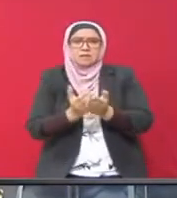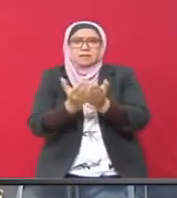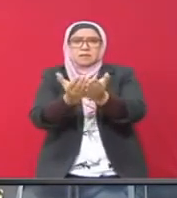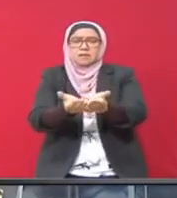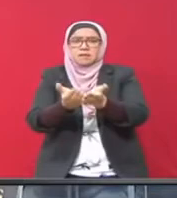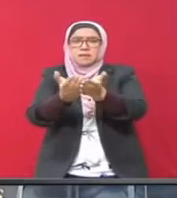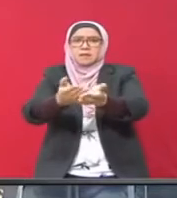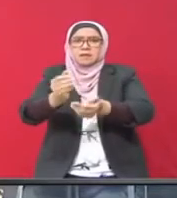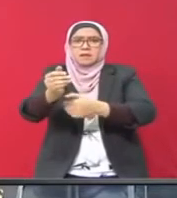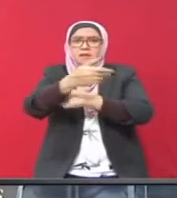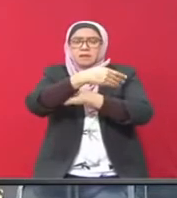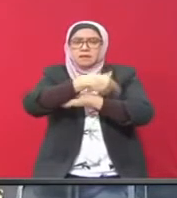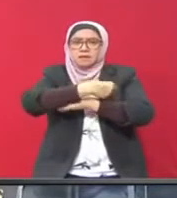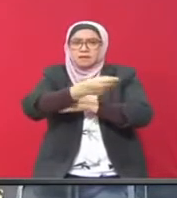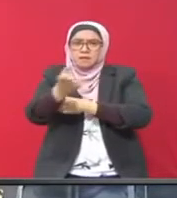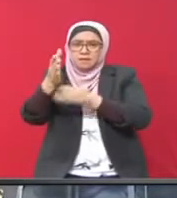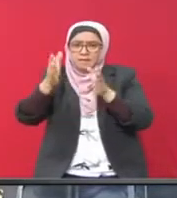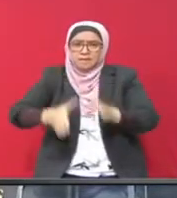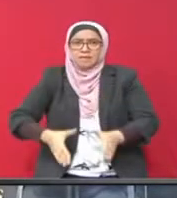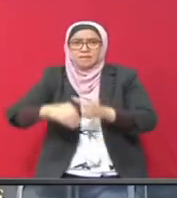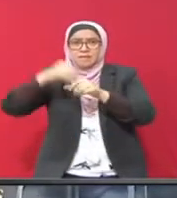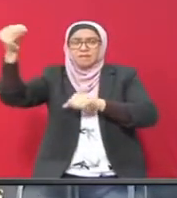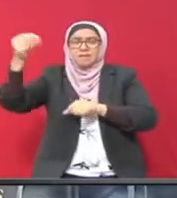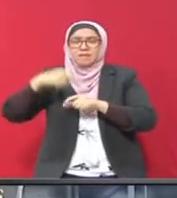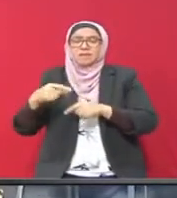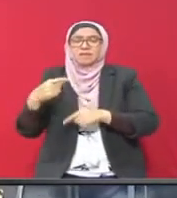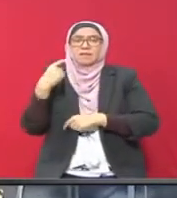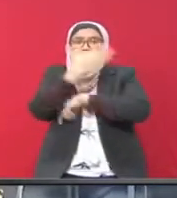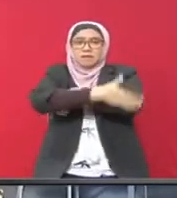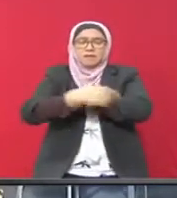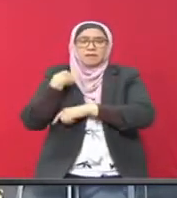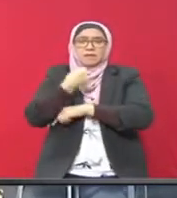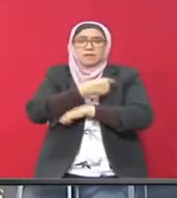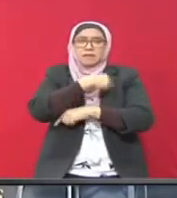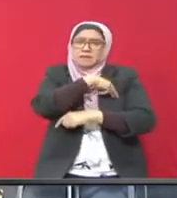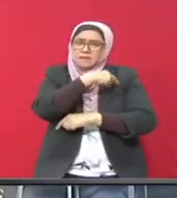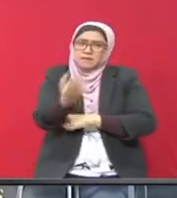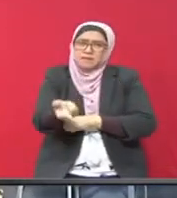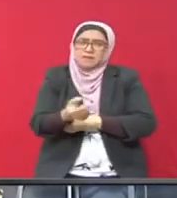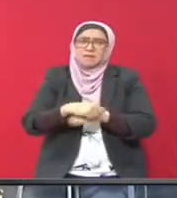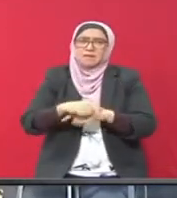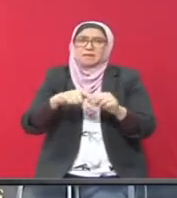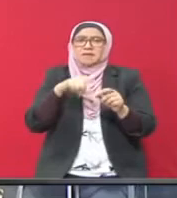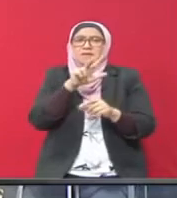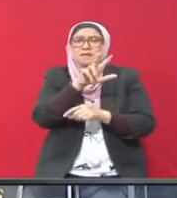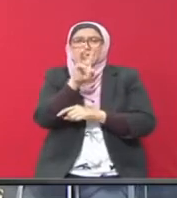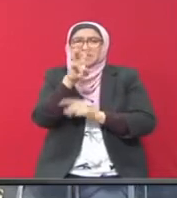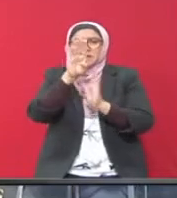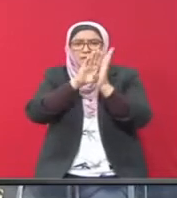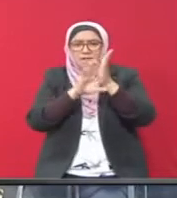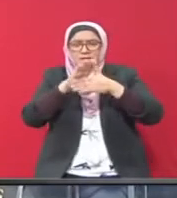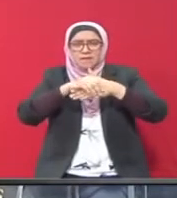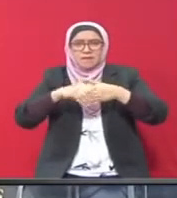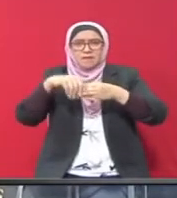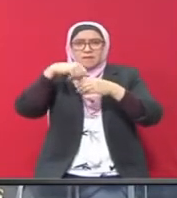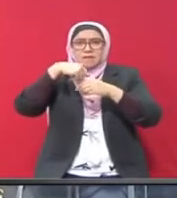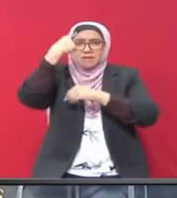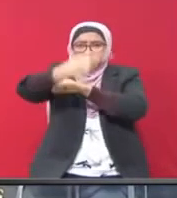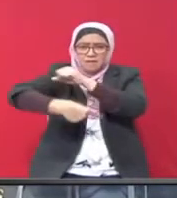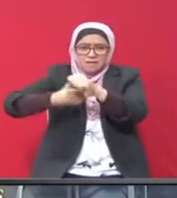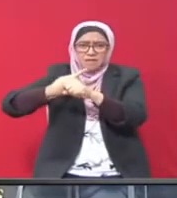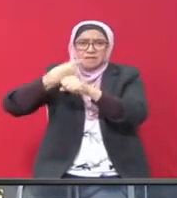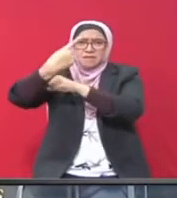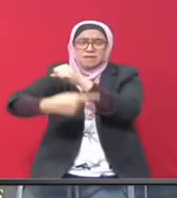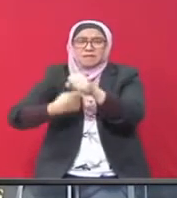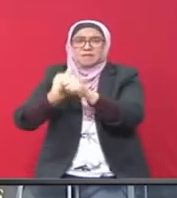kerugian antara tiga hingga enam biliar Ringgit setahun disebabkan oleh eksploitasi sumber perikanan negara malah lebih